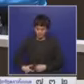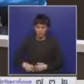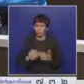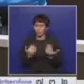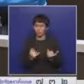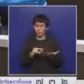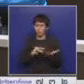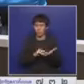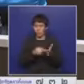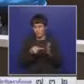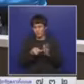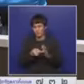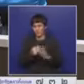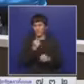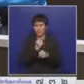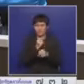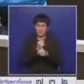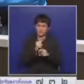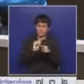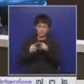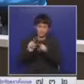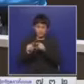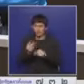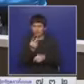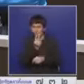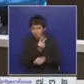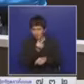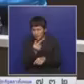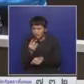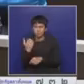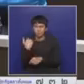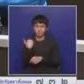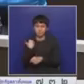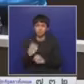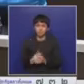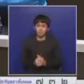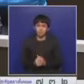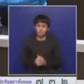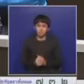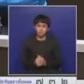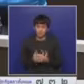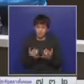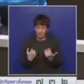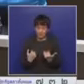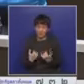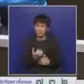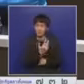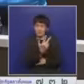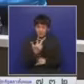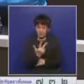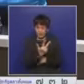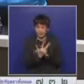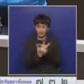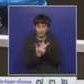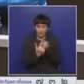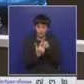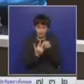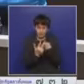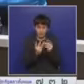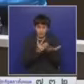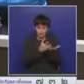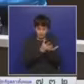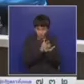ๆแทรกซ้อนพวกเราก็เห็นกันอยู่อีก 3เสาหลักซึ่งเป็นฝ่าย 3ฝ่าย